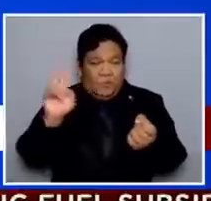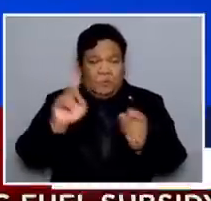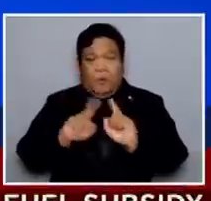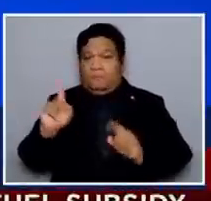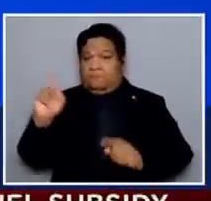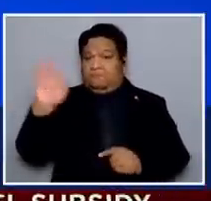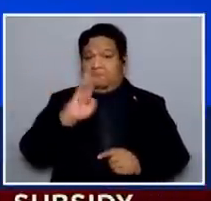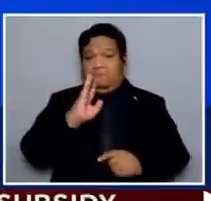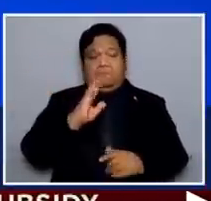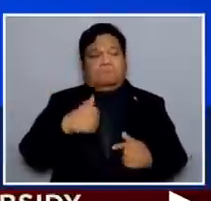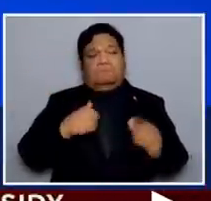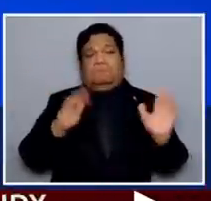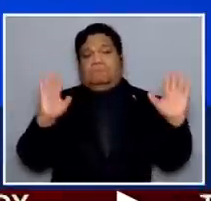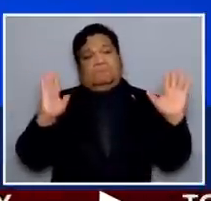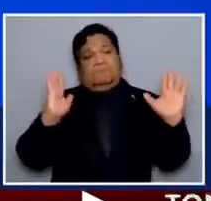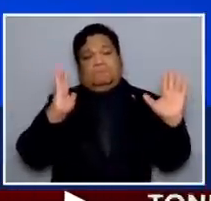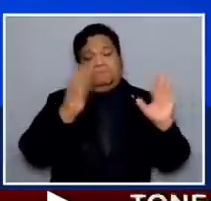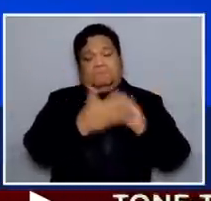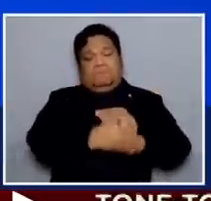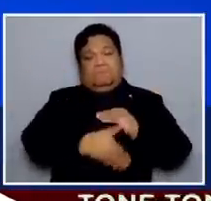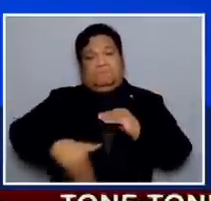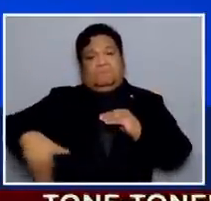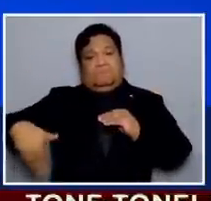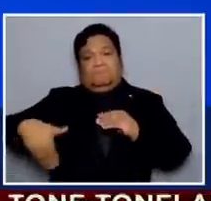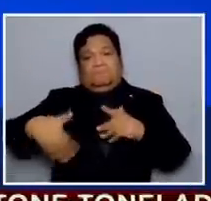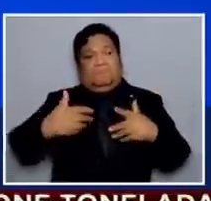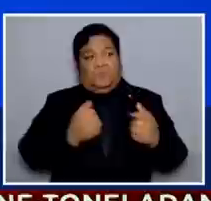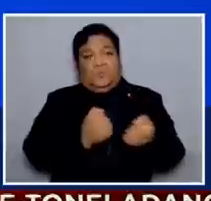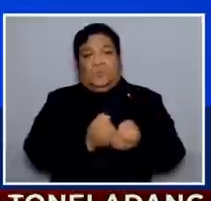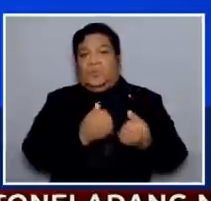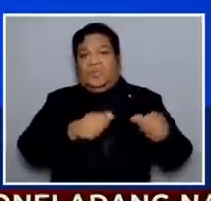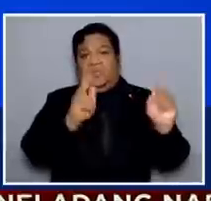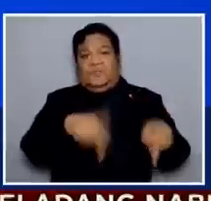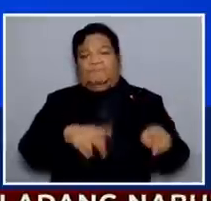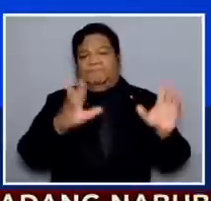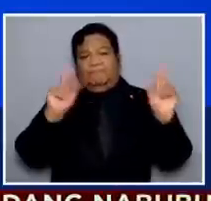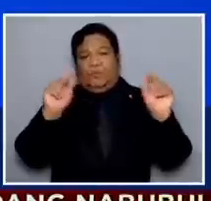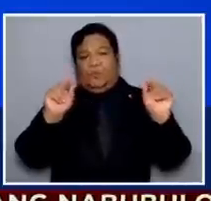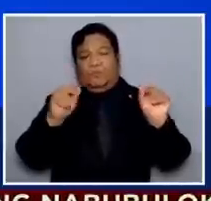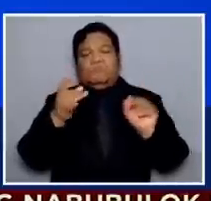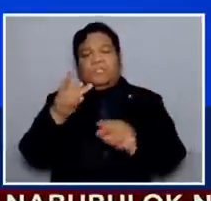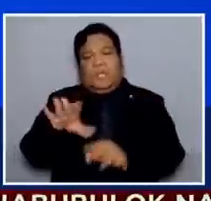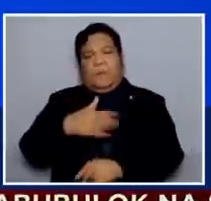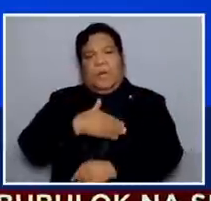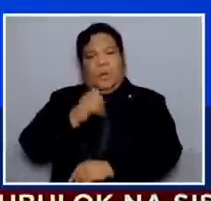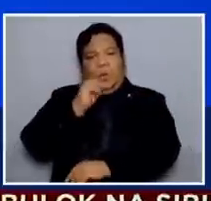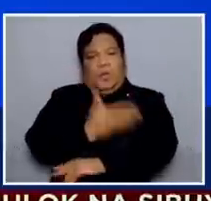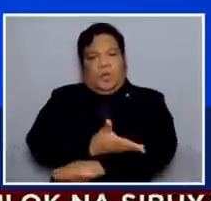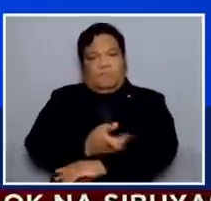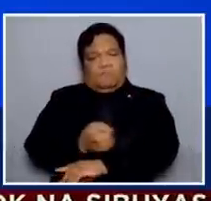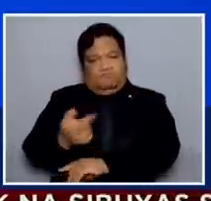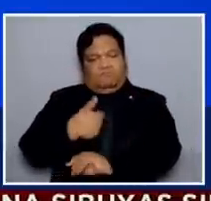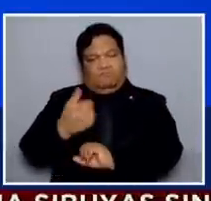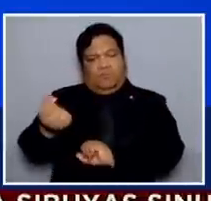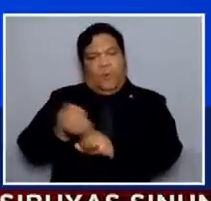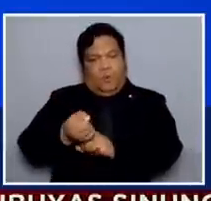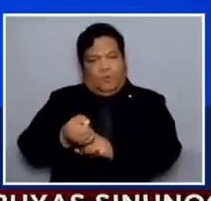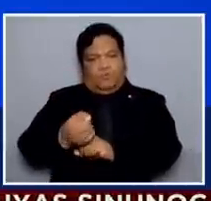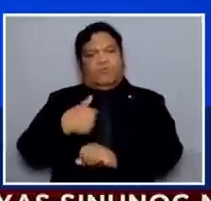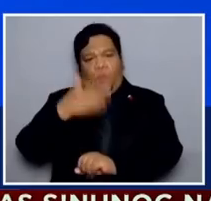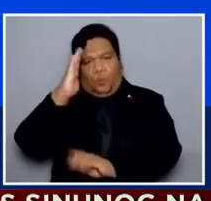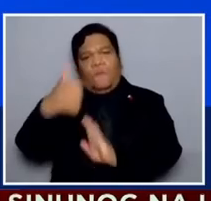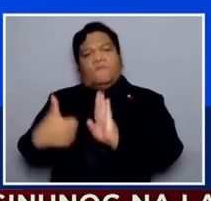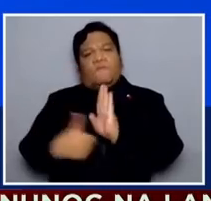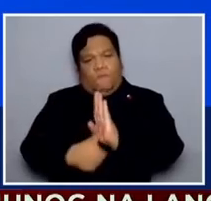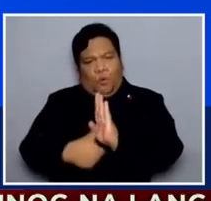any candidate except of course my daughter. Ako, boboto talaga ako sa anak